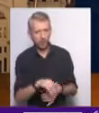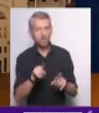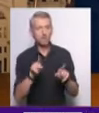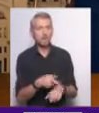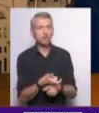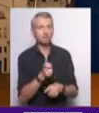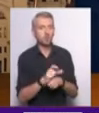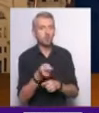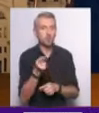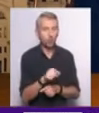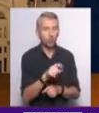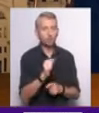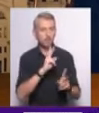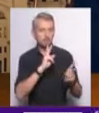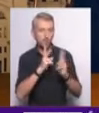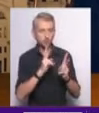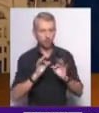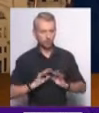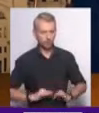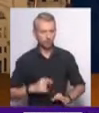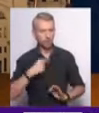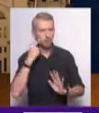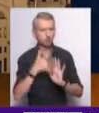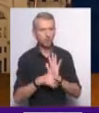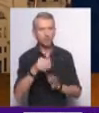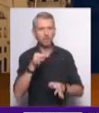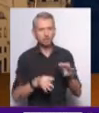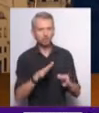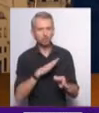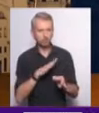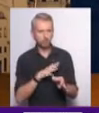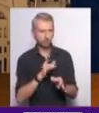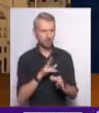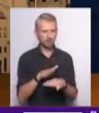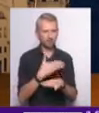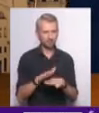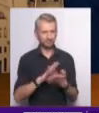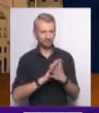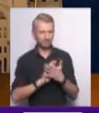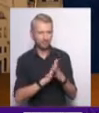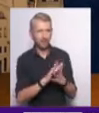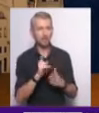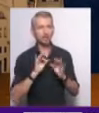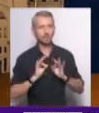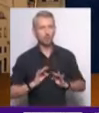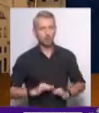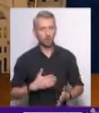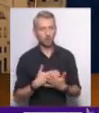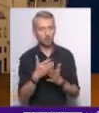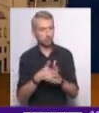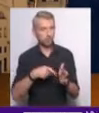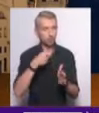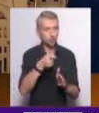більше того, за позовом прокуратури, я розумію, що цей суд був як міждусобойчик, але прокуратура наче подала в суд